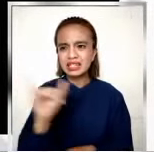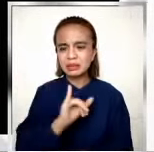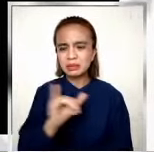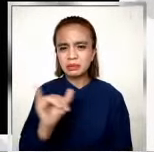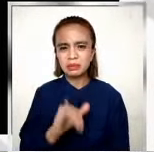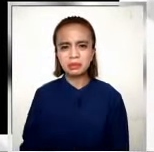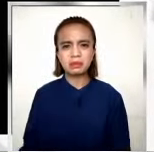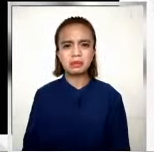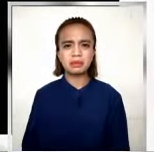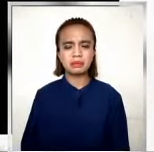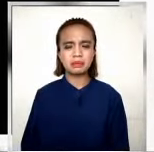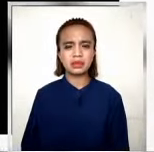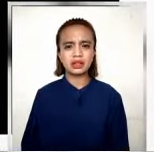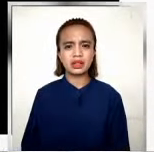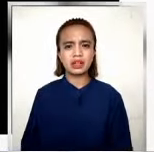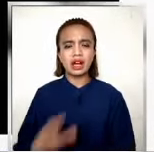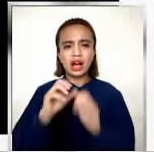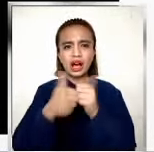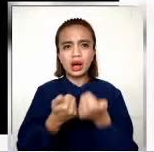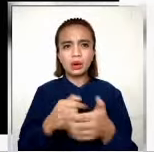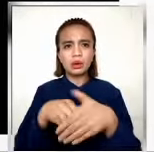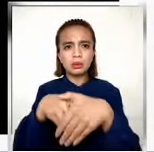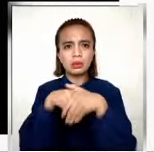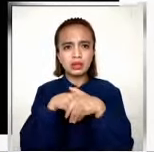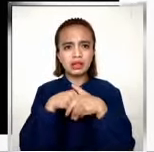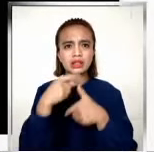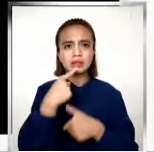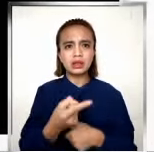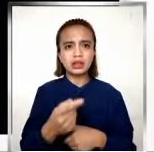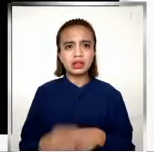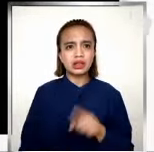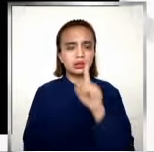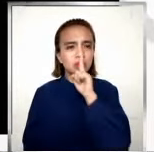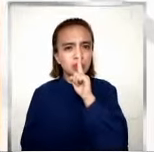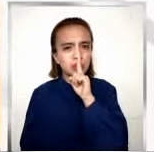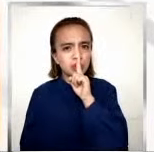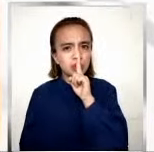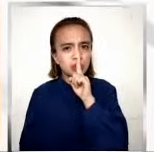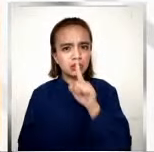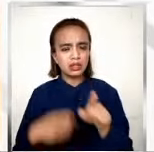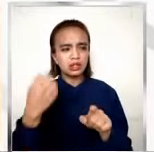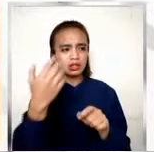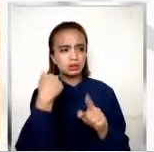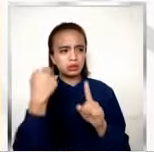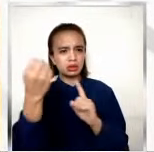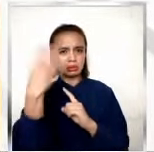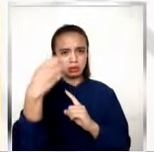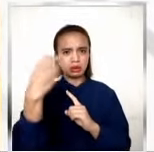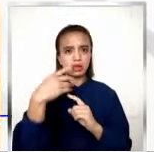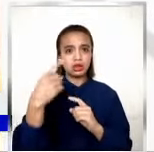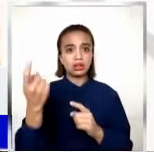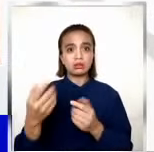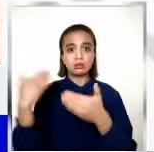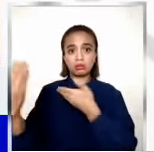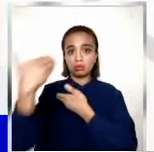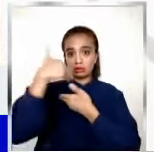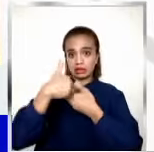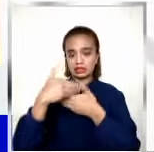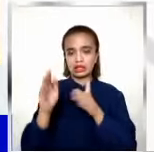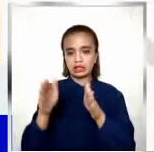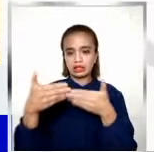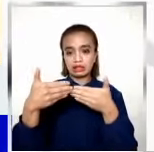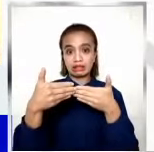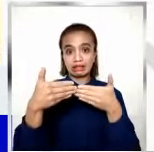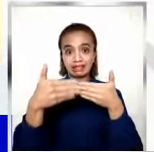babato. Umalis ka yan, Ray. Ayan, may nang babatuho sa amin. Pumunta po sila doon sa gate. Pinagyuyugyug po nila yung